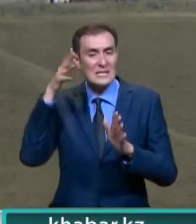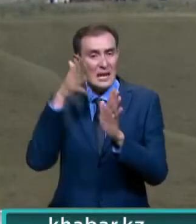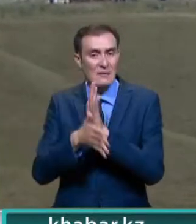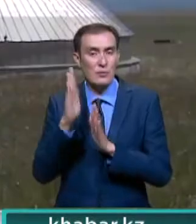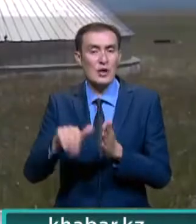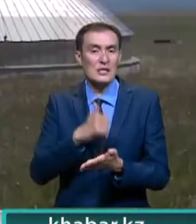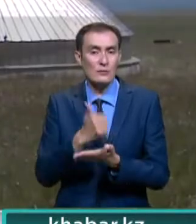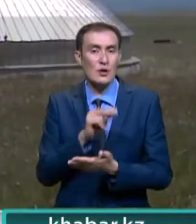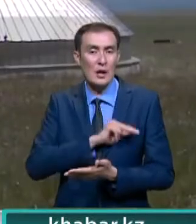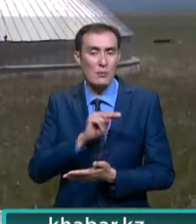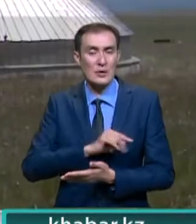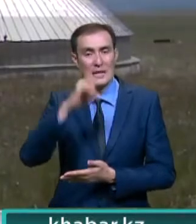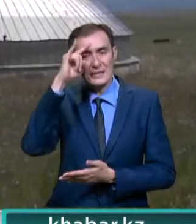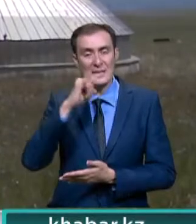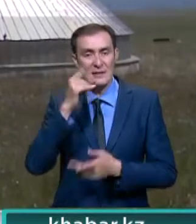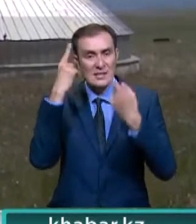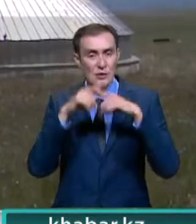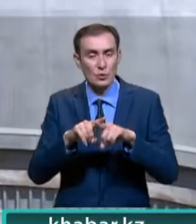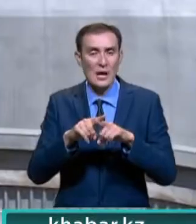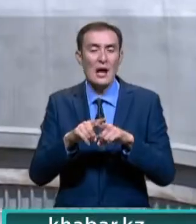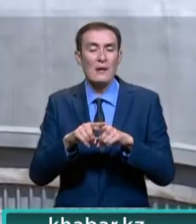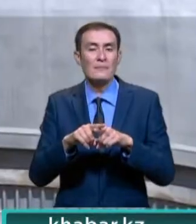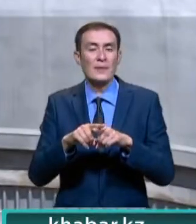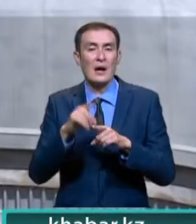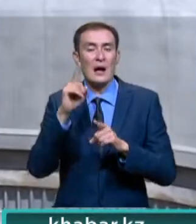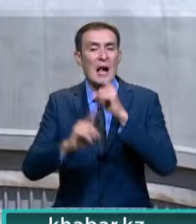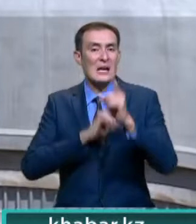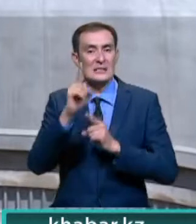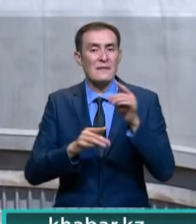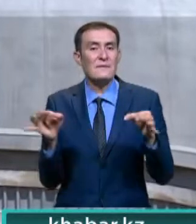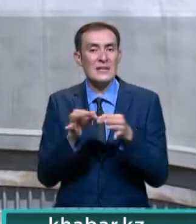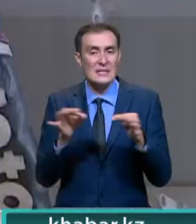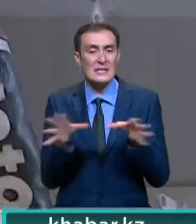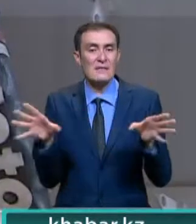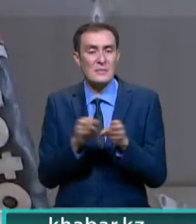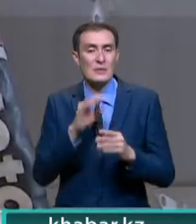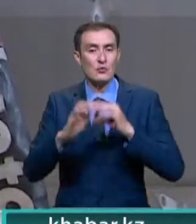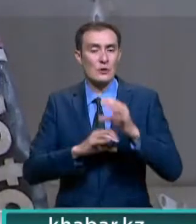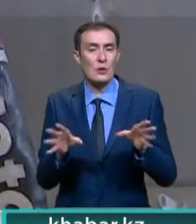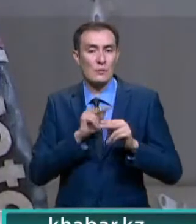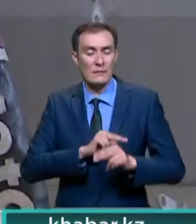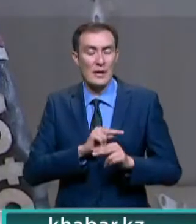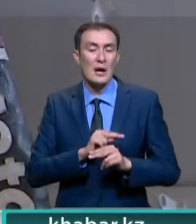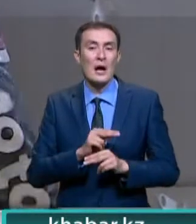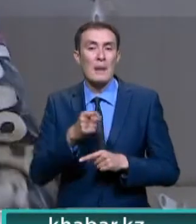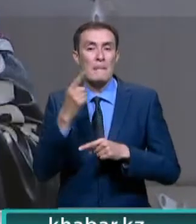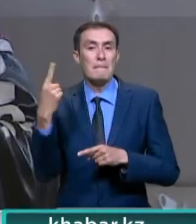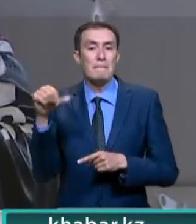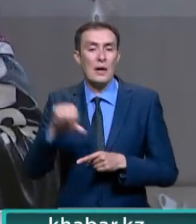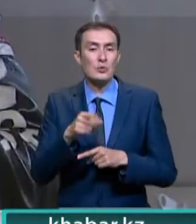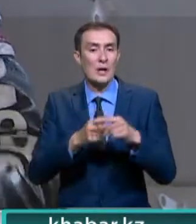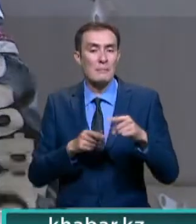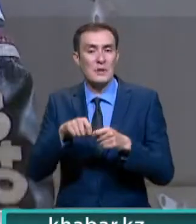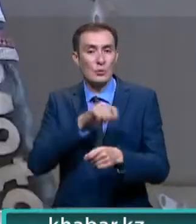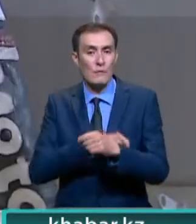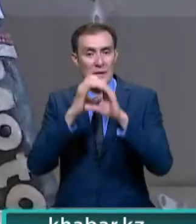станет основной в деятельности Казахстанского института астрофизики. Она предполагает тесную международную кооперацию. Полутораметровый телескоп АЗТ-20 также можно